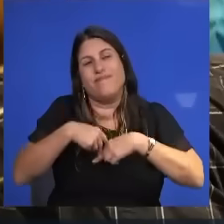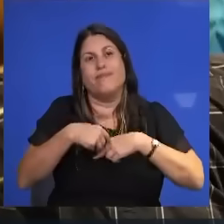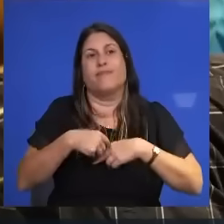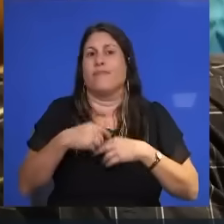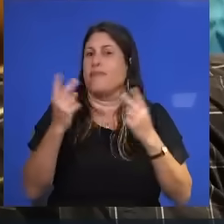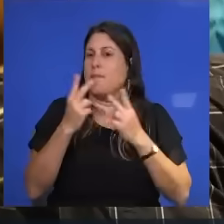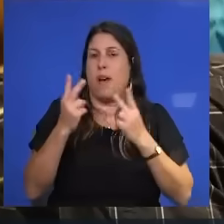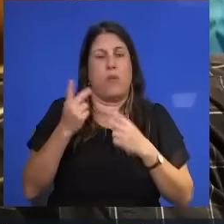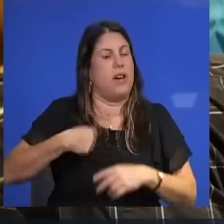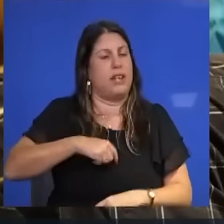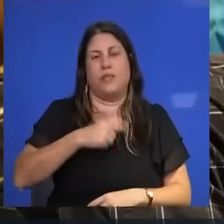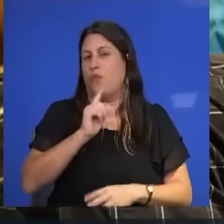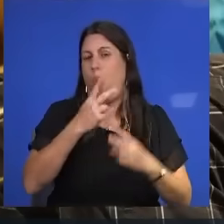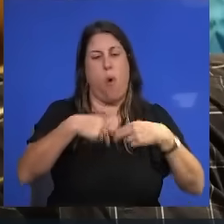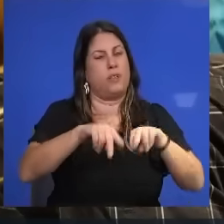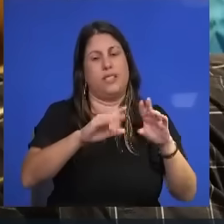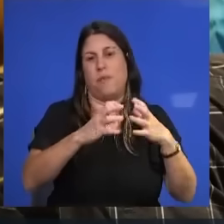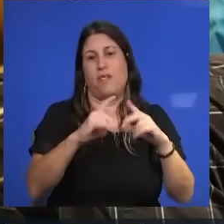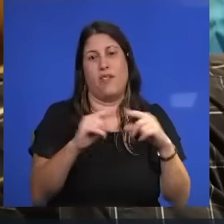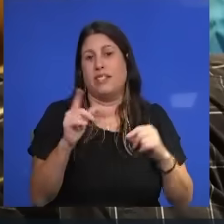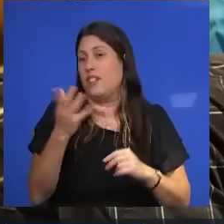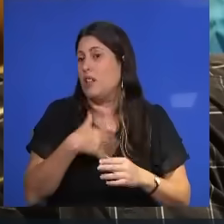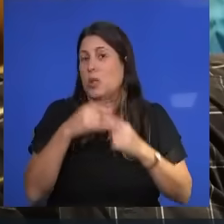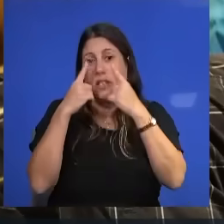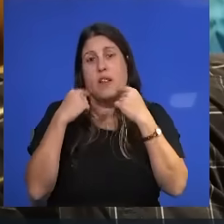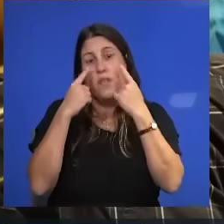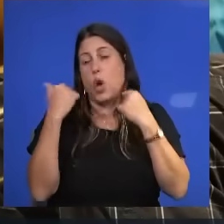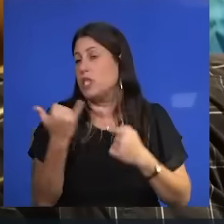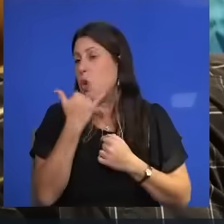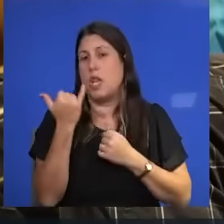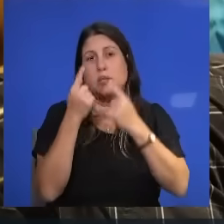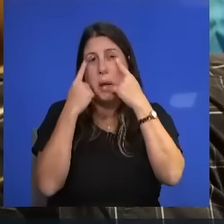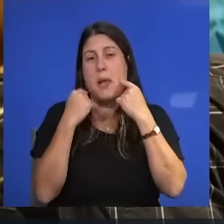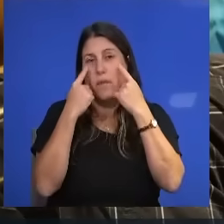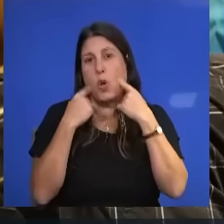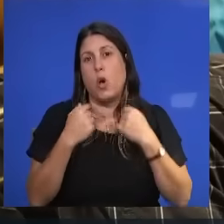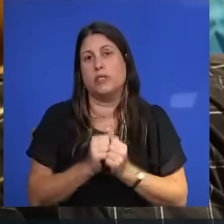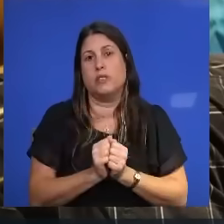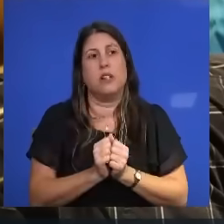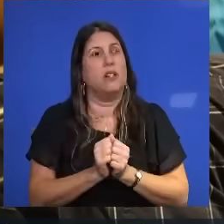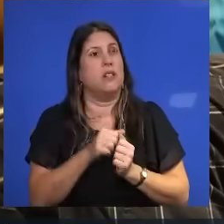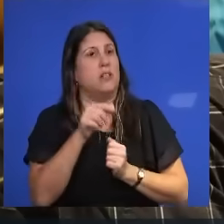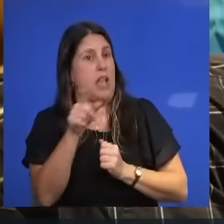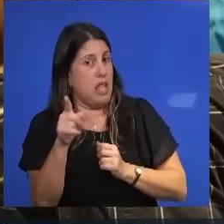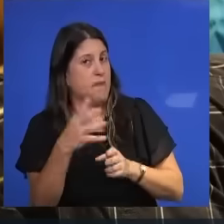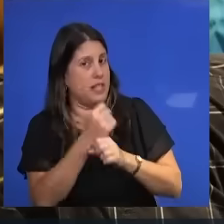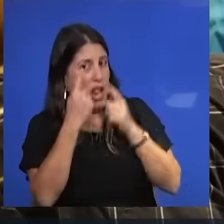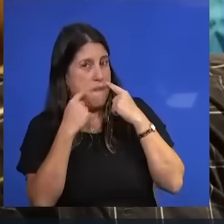עזה. ובא לך לפקוט, כל הזמן לפקוט. מצליחה לפקוט? כן.